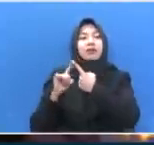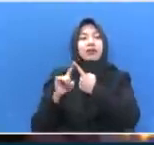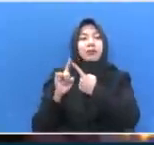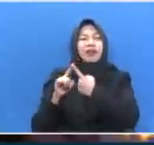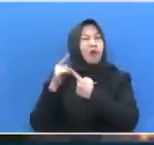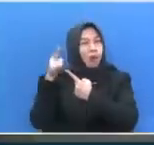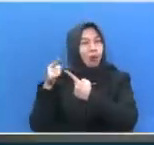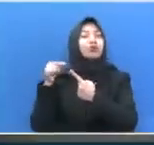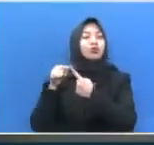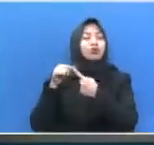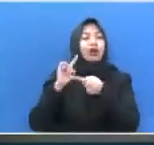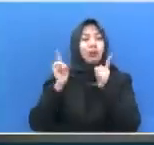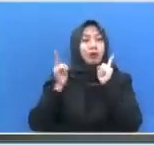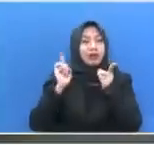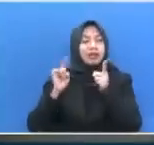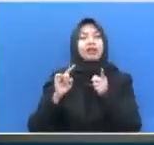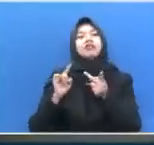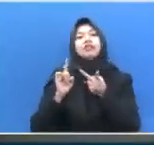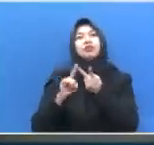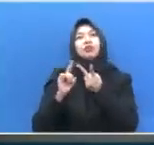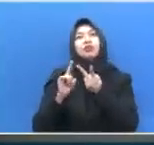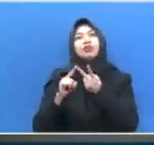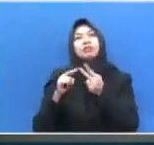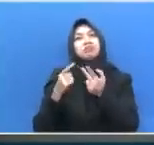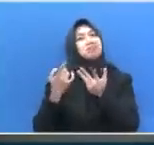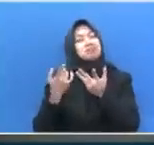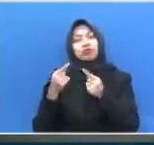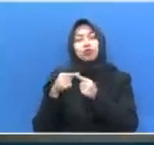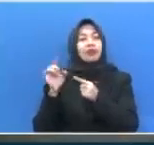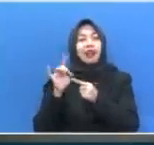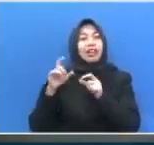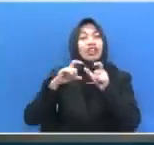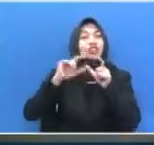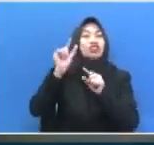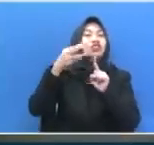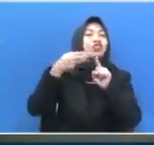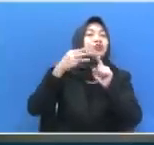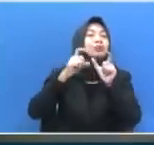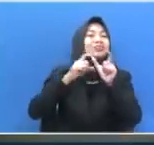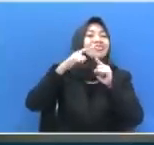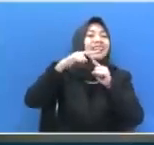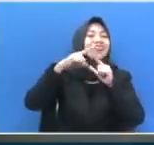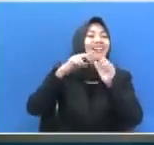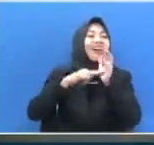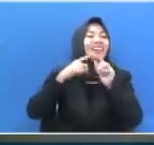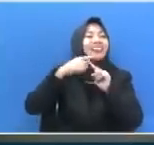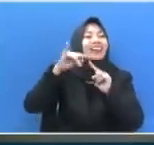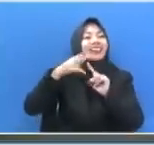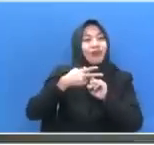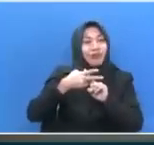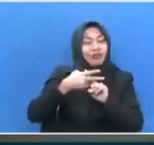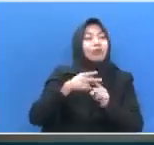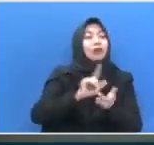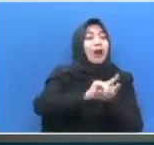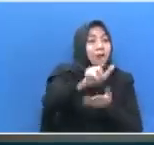politis ya yang substantif itu tentu karena memang Nasdem melihat bahwa Pak SBY mungkin dianggap sangat